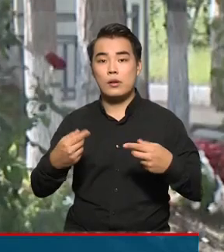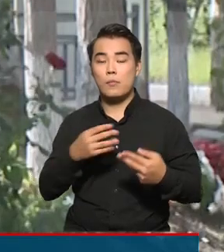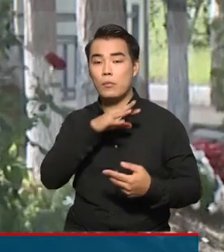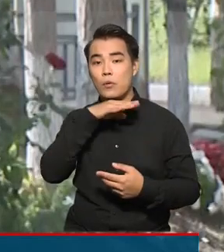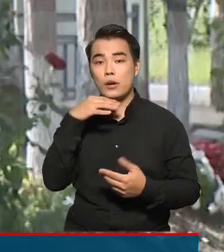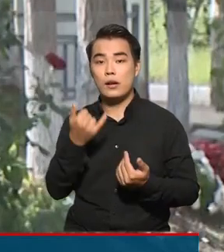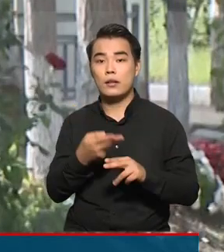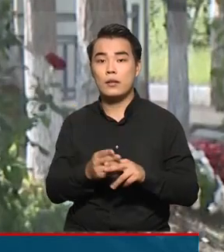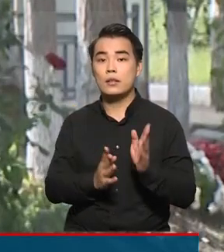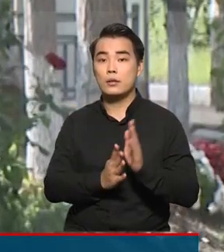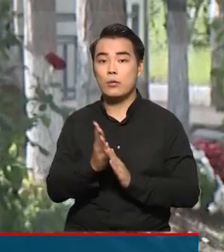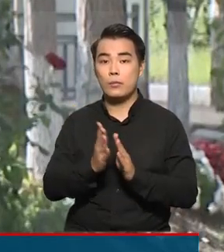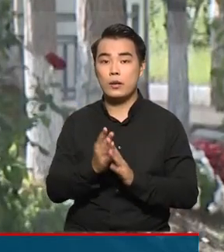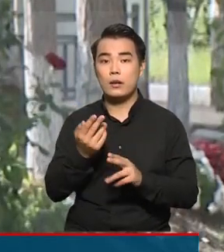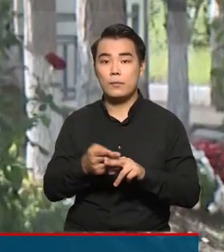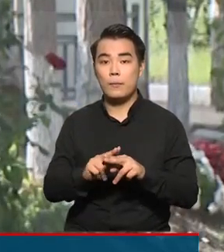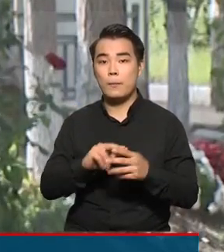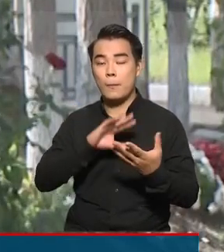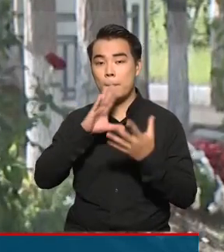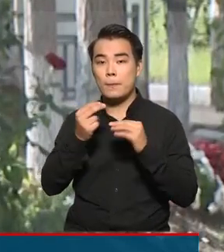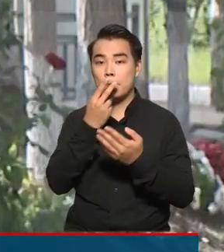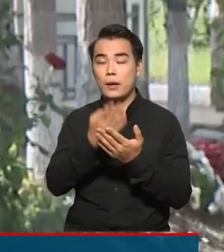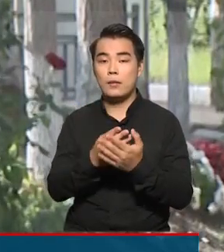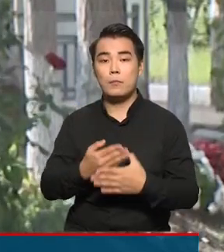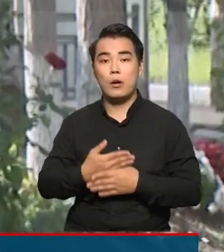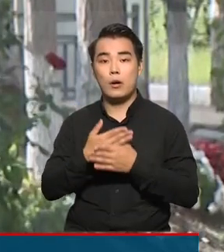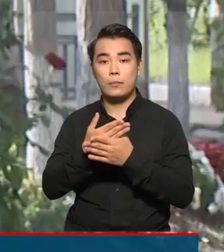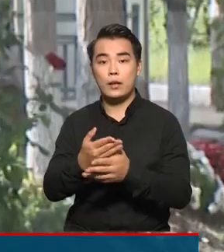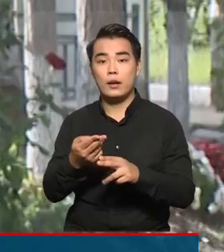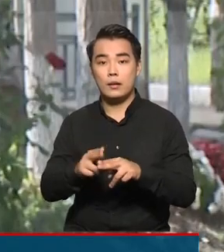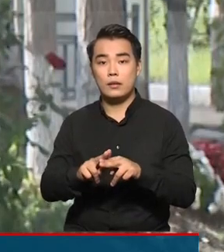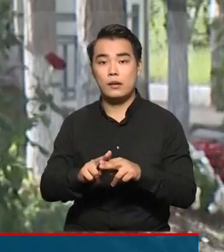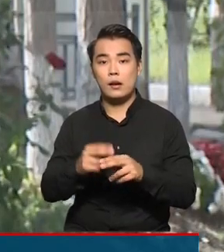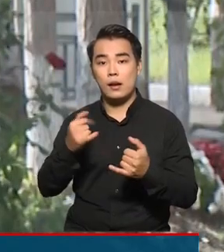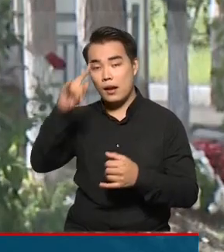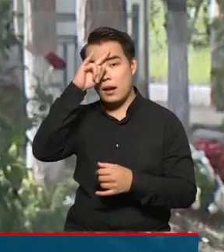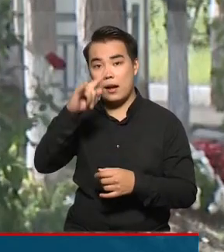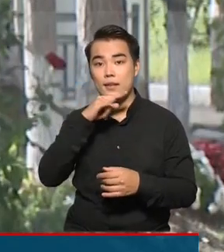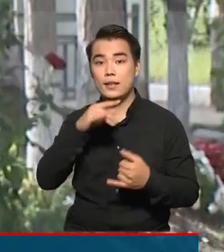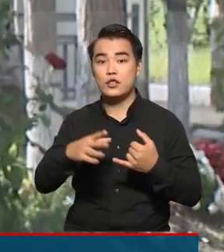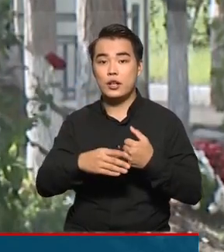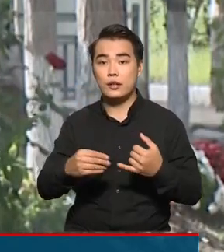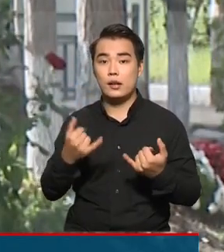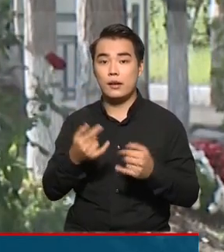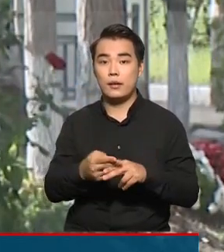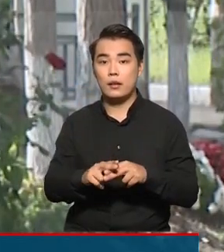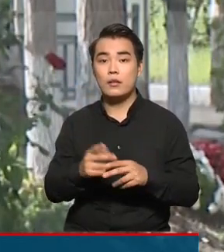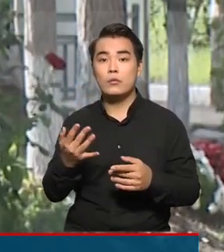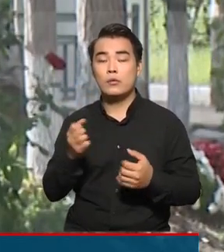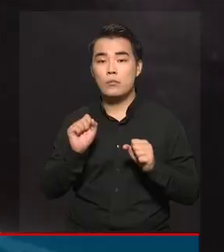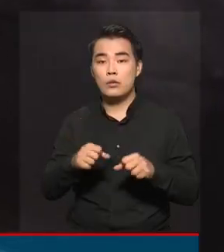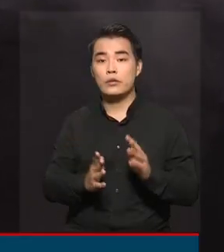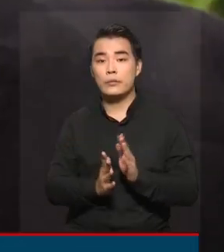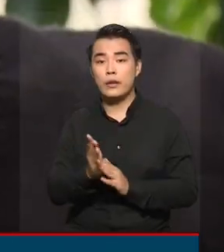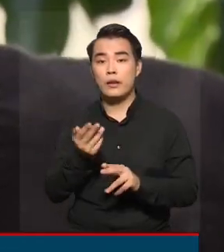көптеген тропикалық өсімдіктерді біз бейімдеуге қол жеткізіп, соны осы Қазақстан жерінде қалай өсіру керек